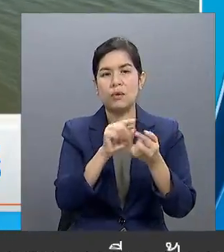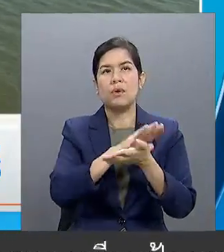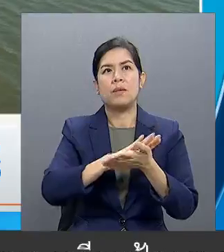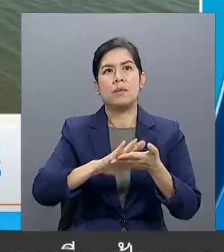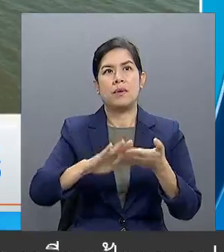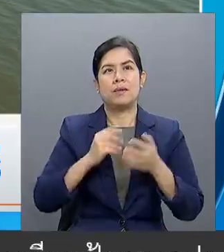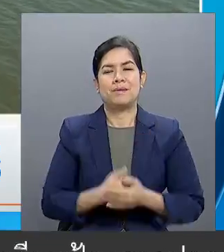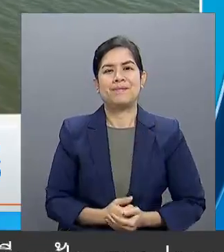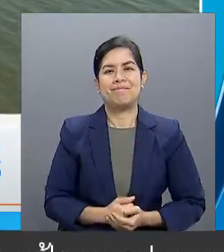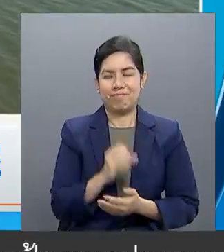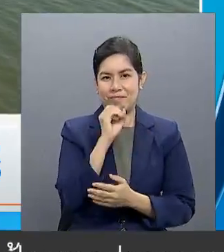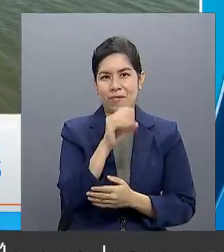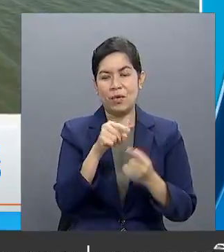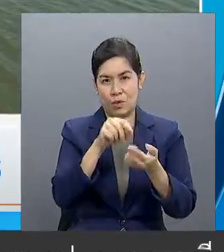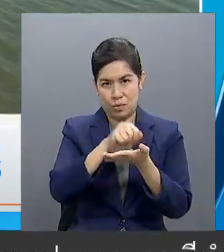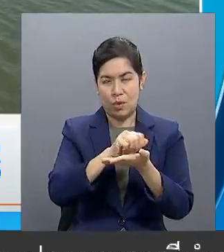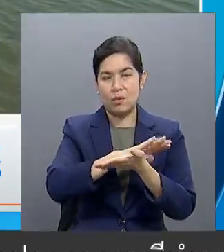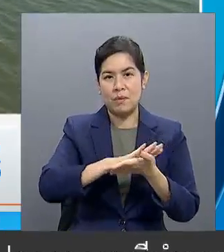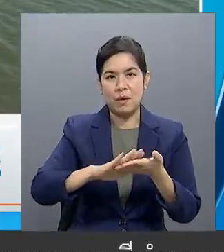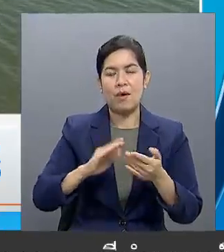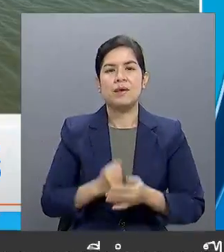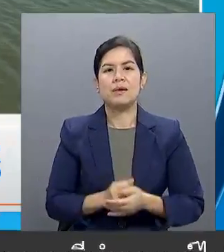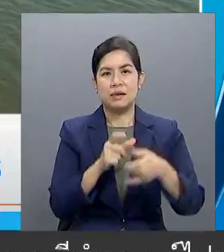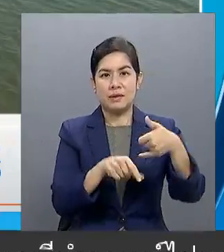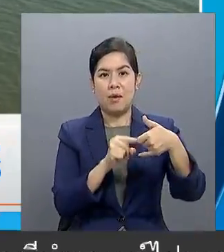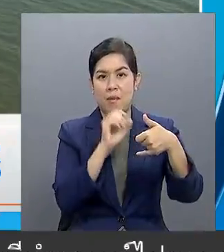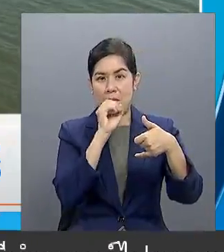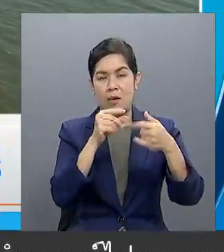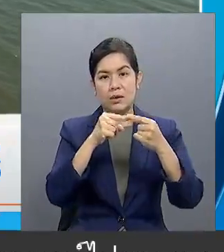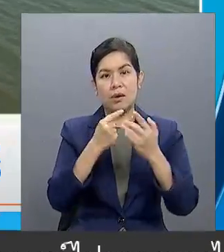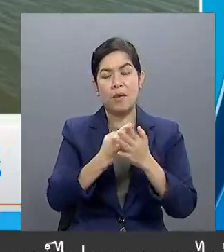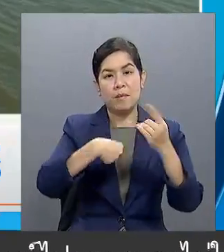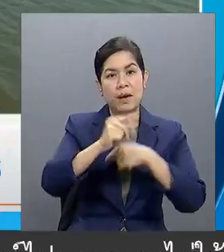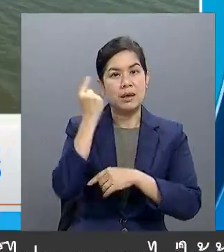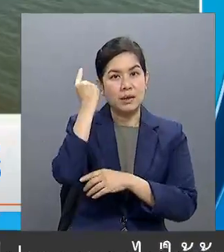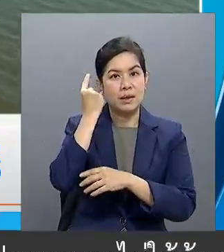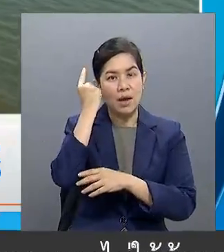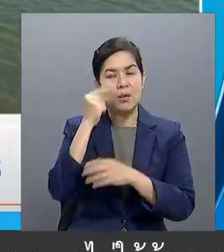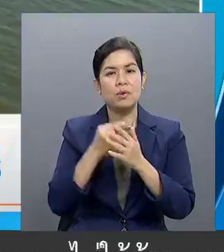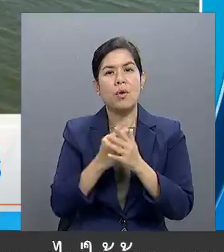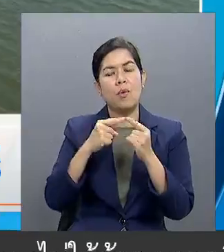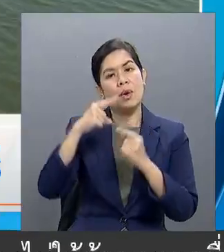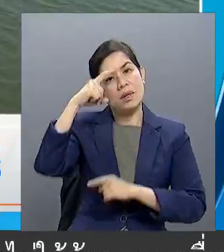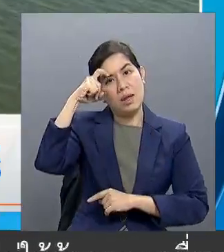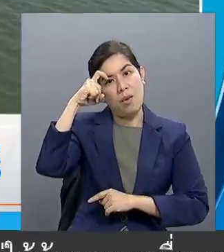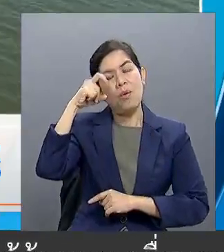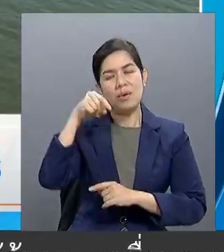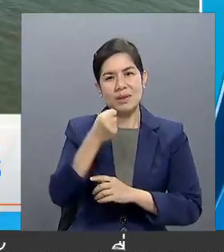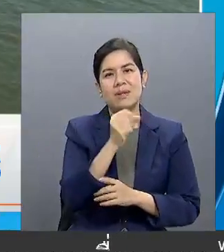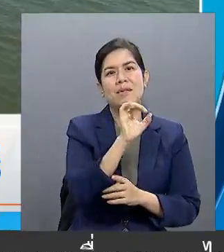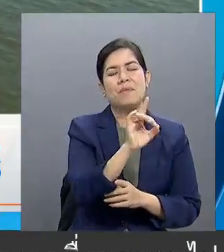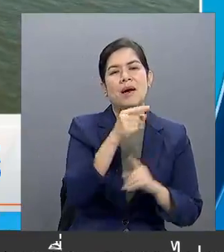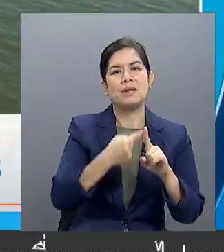ขอตามไปได้ไหมอ่ะ คุณเกษมสิริเนี่ยจะไปเที่ยววันเสาร์ที่28พฤศจิกายนนี้นะคะวันเสาร์สิ้นเดือนพอดีเลย นี่ไงนะ